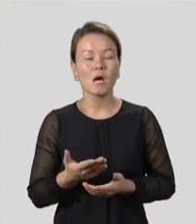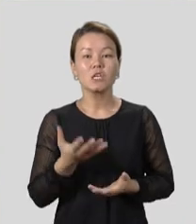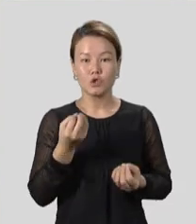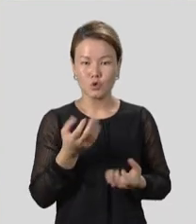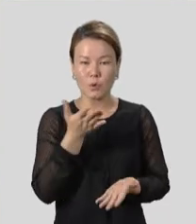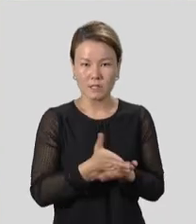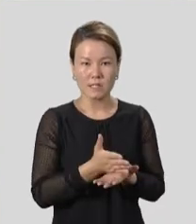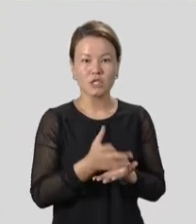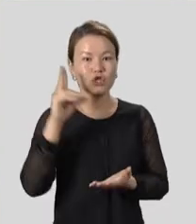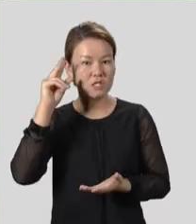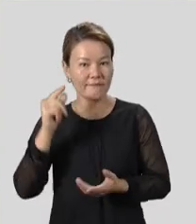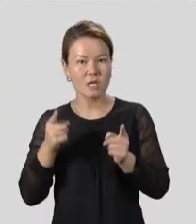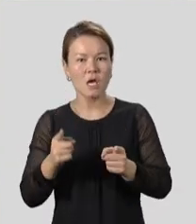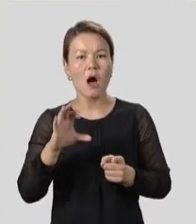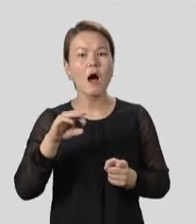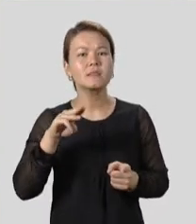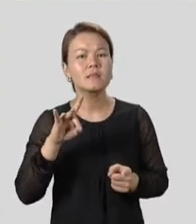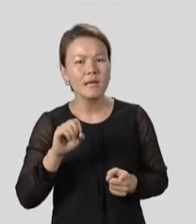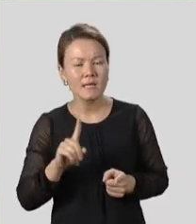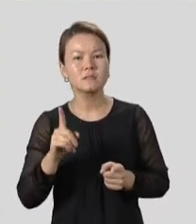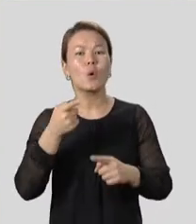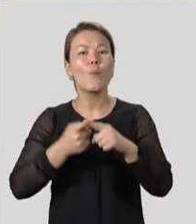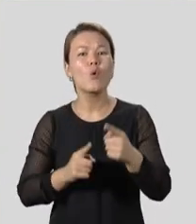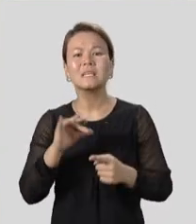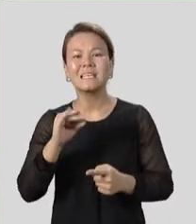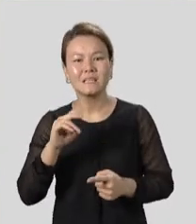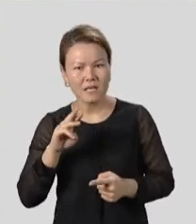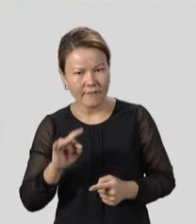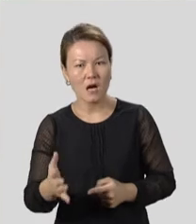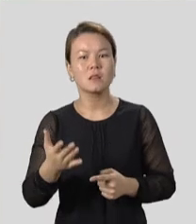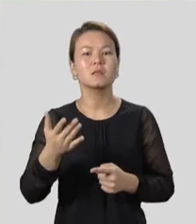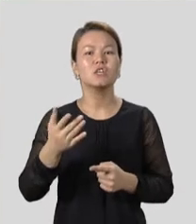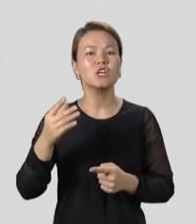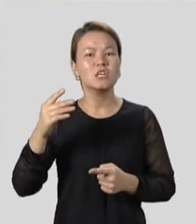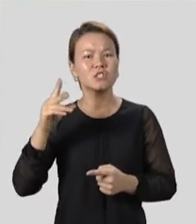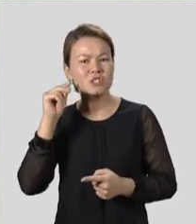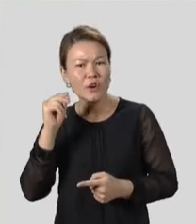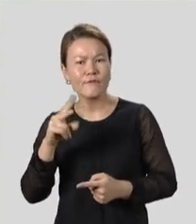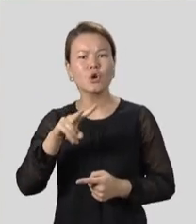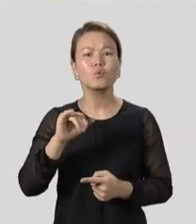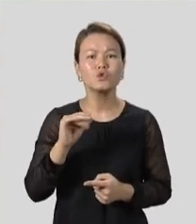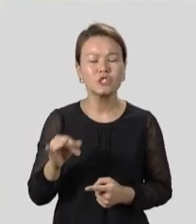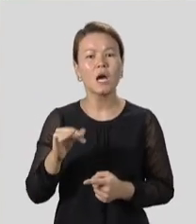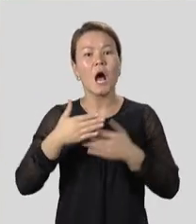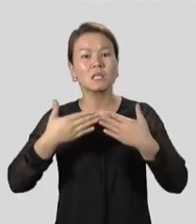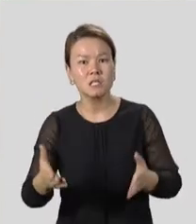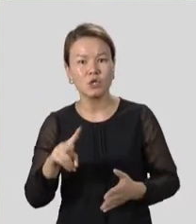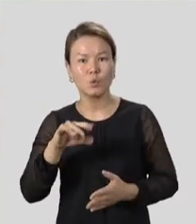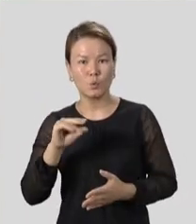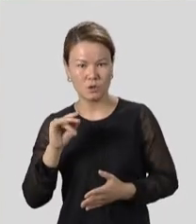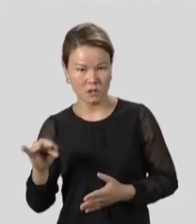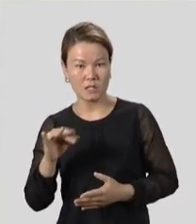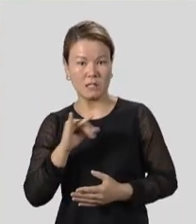существуют числовые отрезки, полуинтервалы, числовые лучи, числовые открытые лучи и